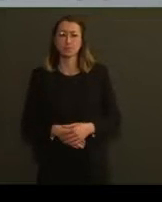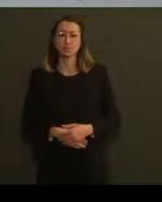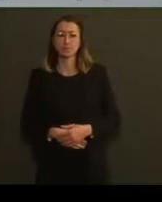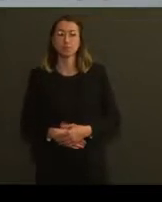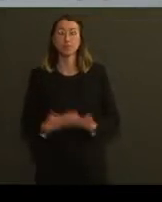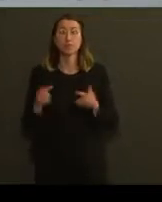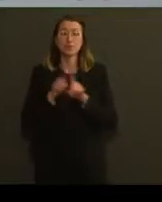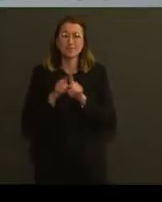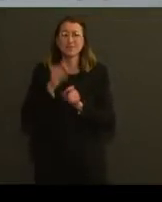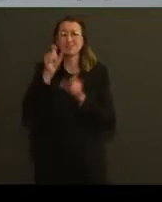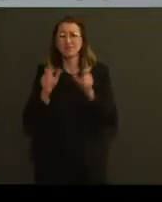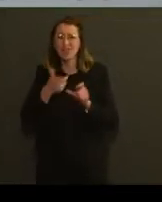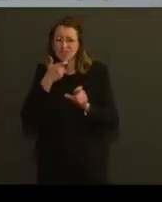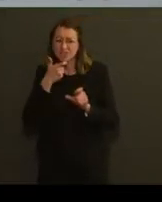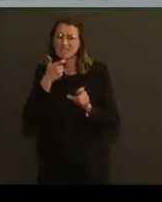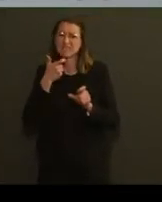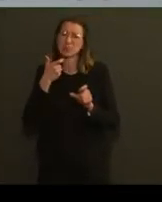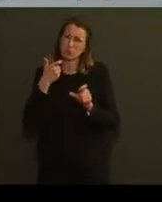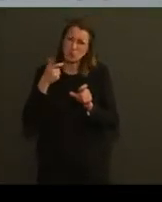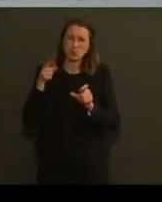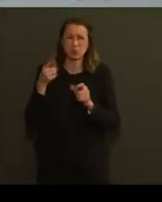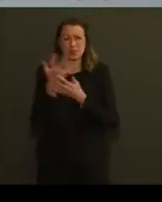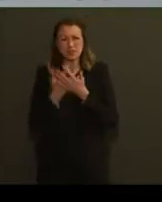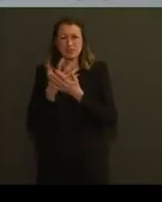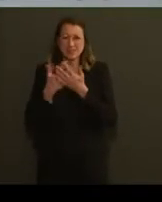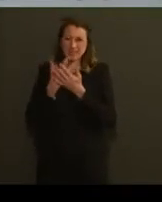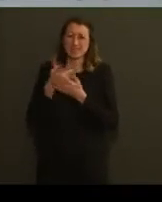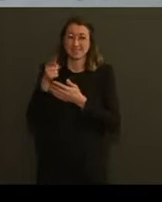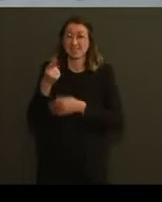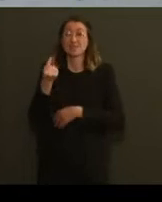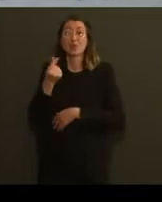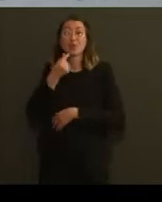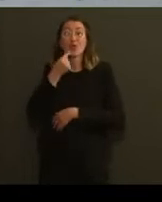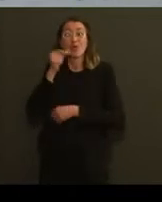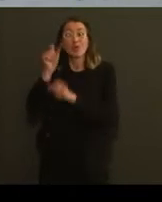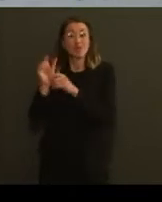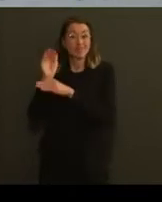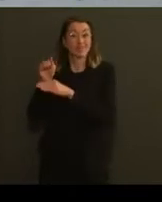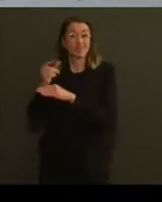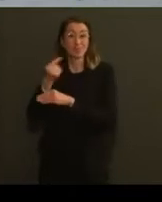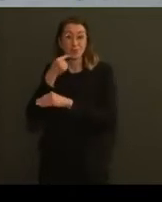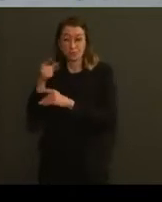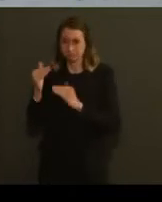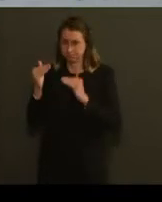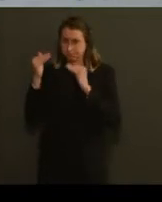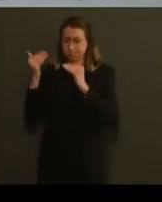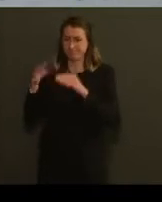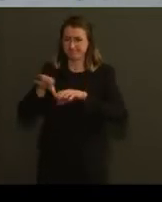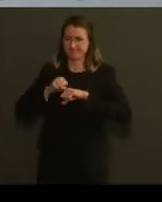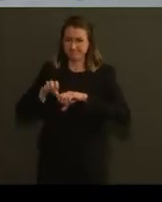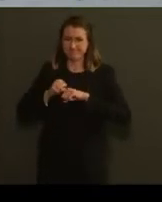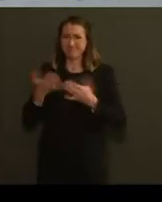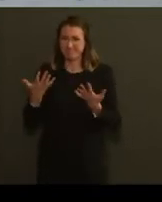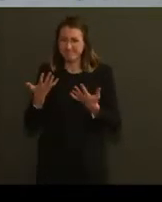âgés, entre autres chez les personnes de plus de 70 ans, et même si le nombre dans l'absolu reste faible, vous voyez sur la